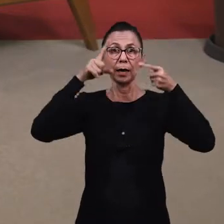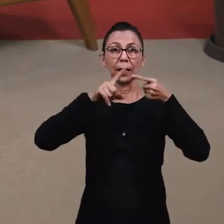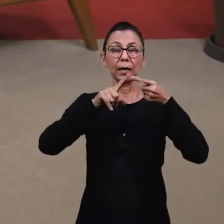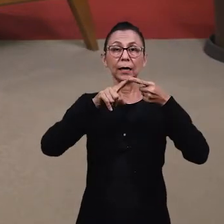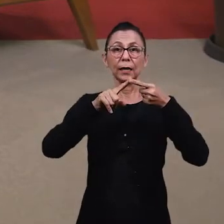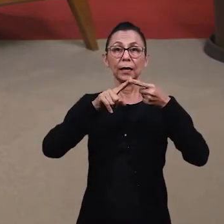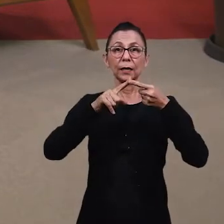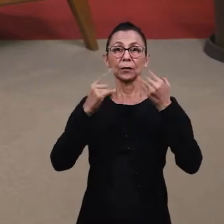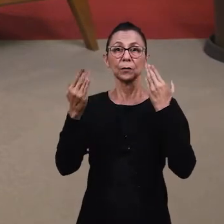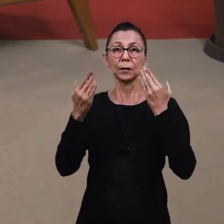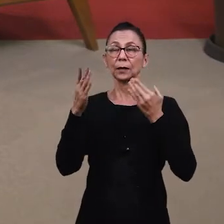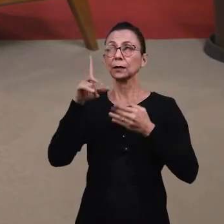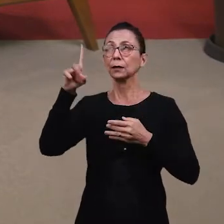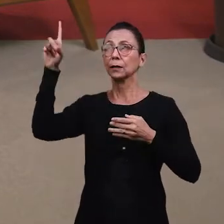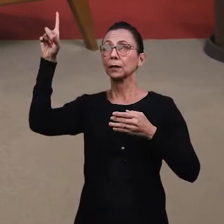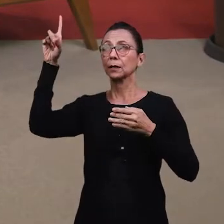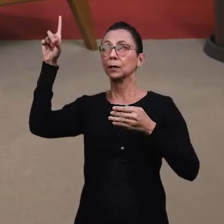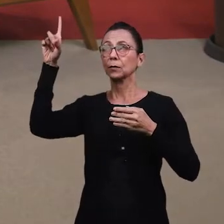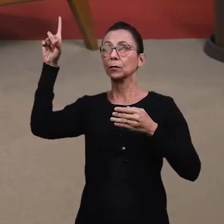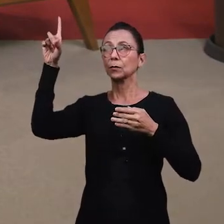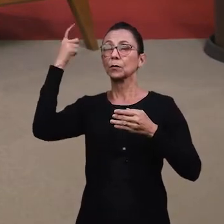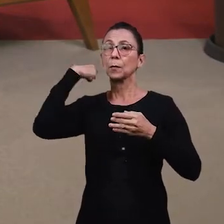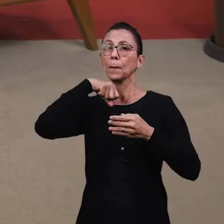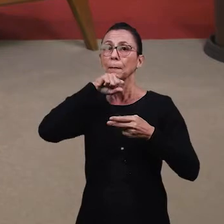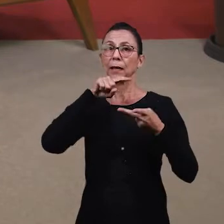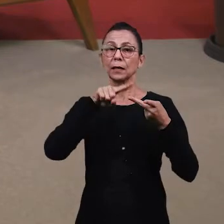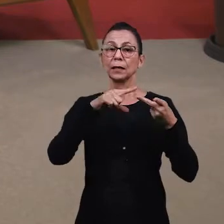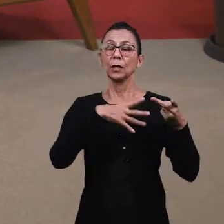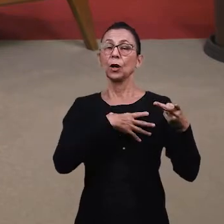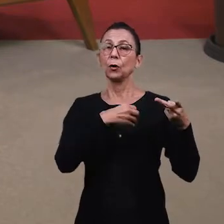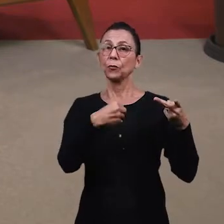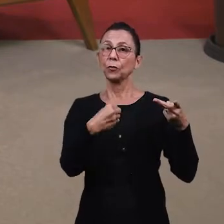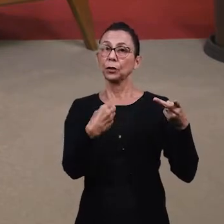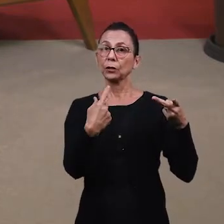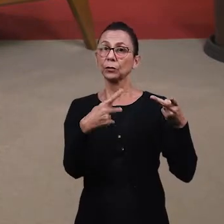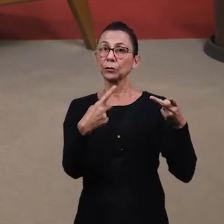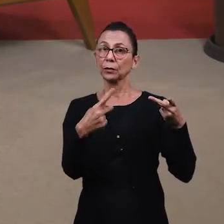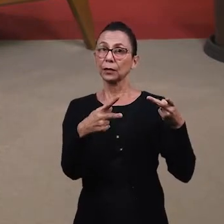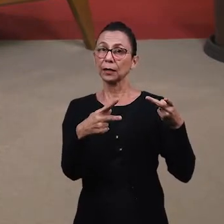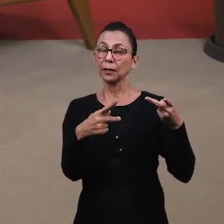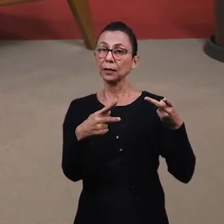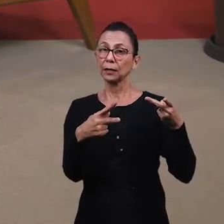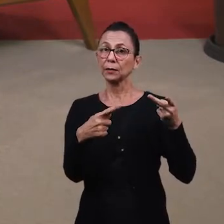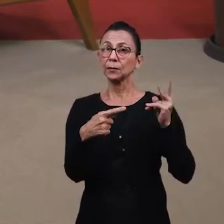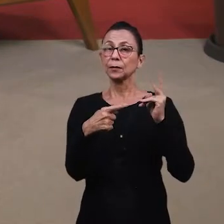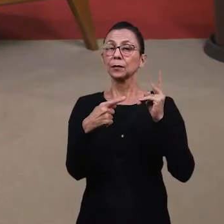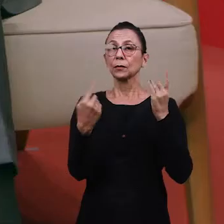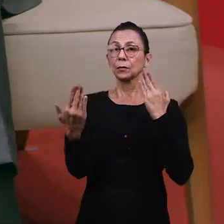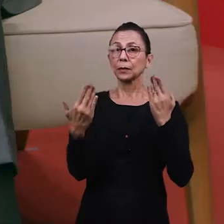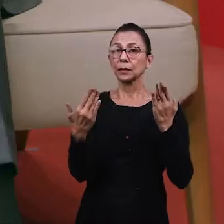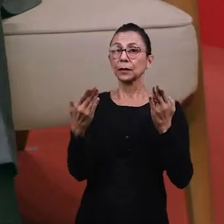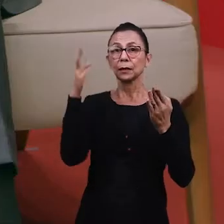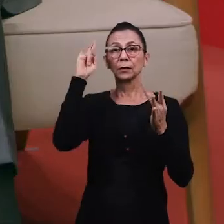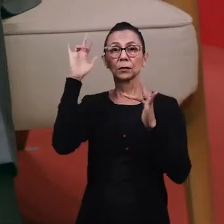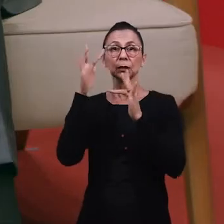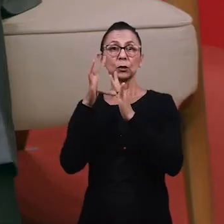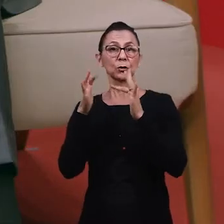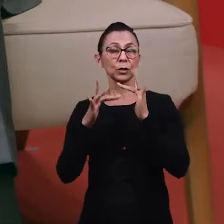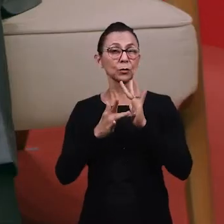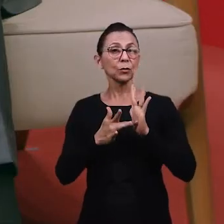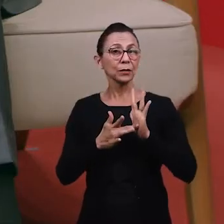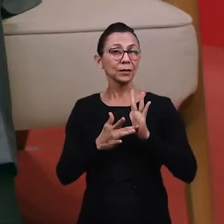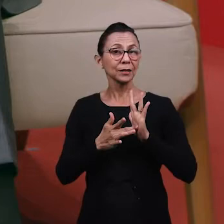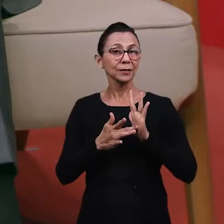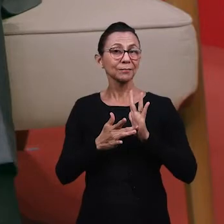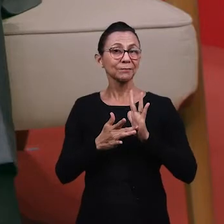font référence à la fête du mariage. Juste cette introduction ici porte un aspect prophétique sur certains rois,